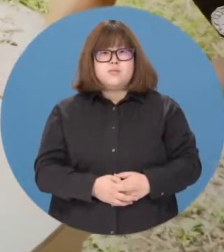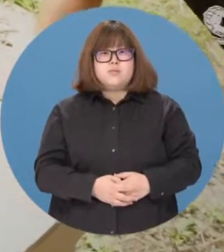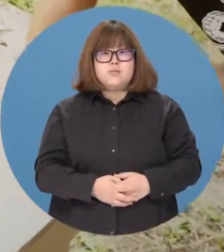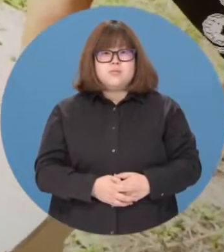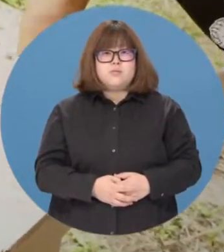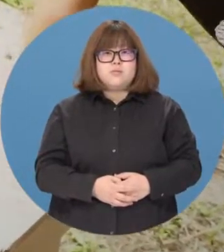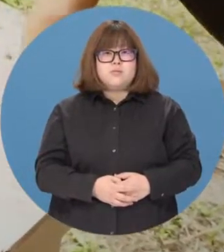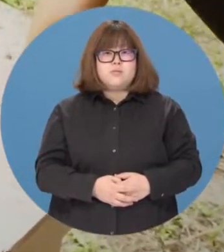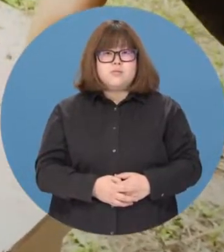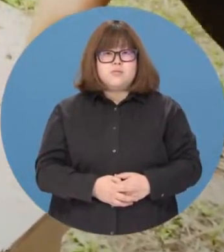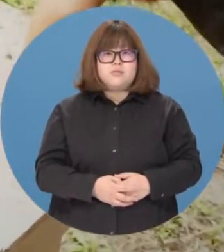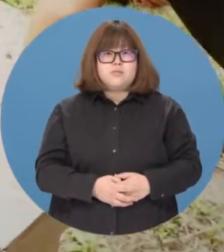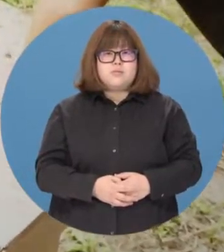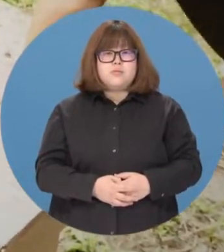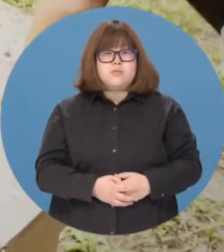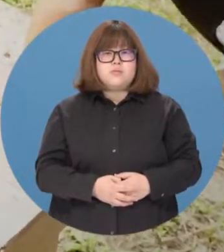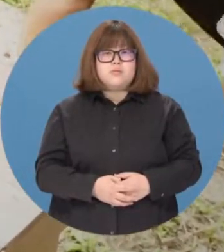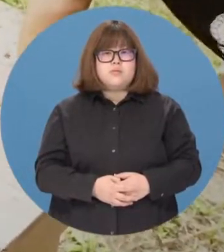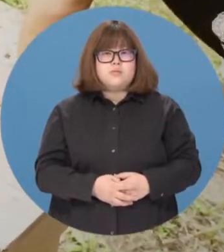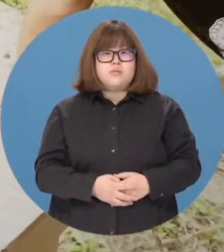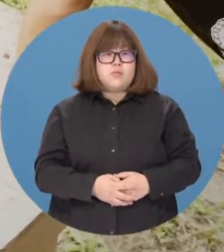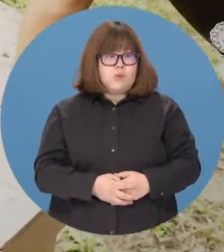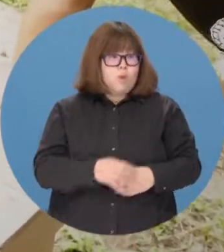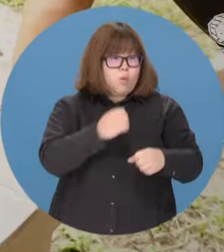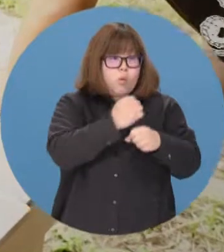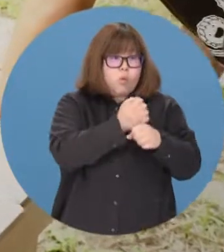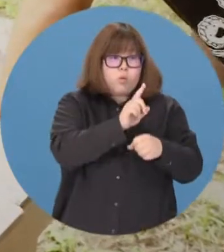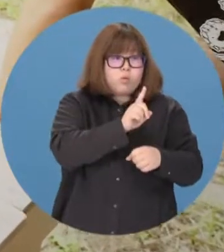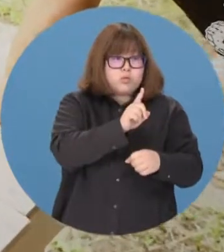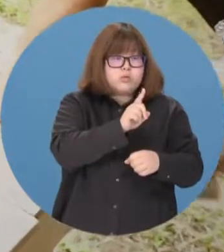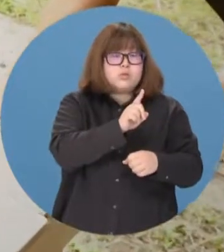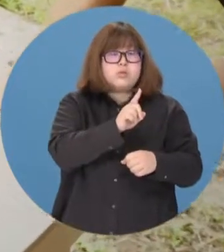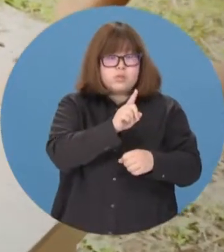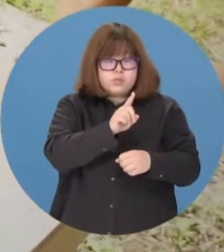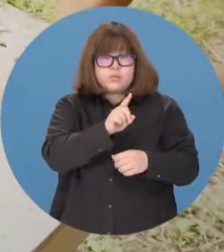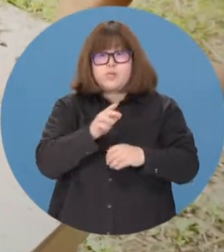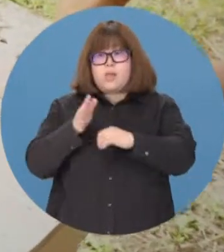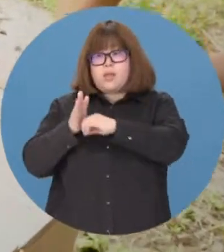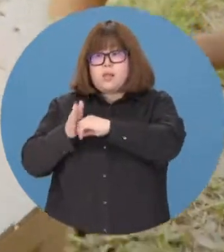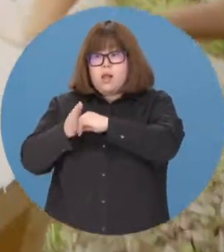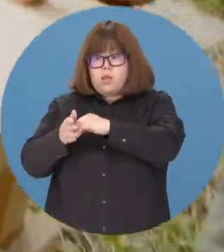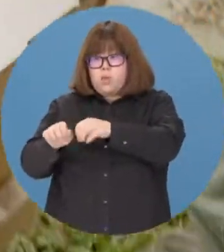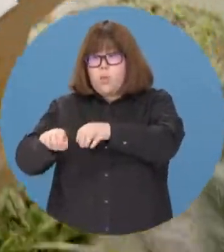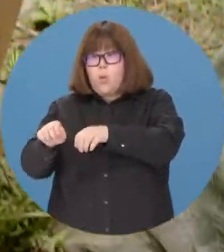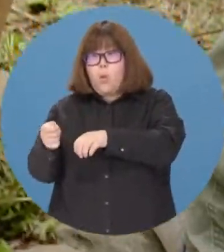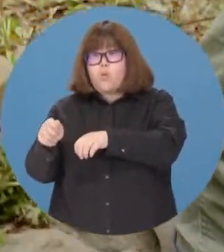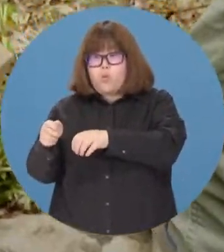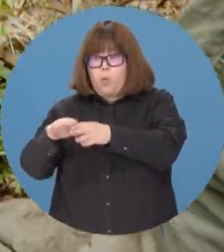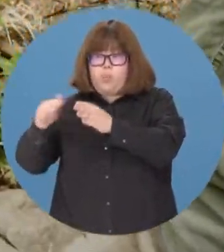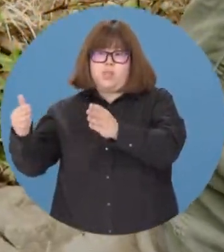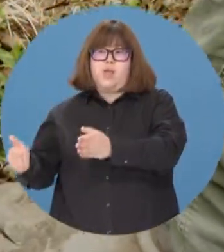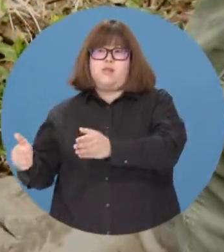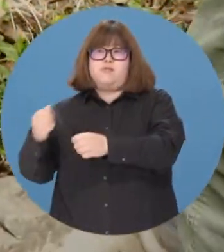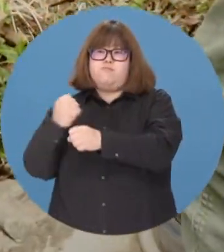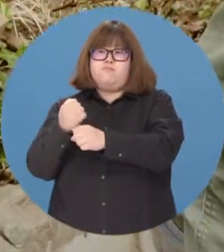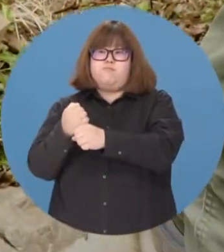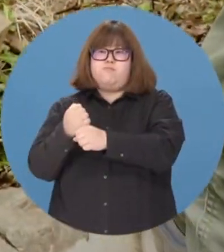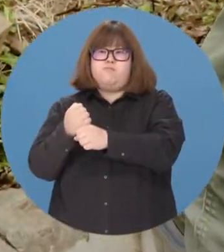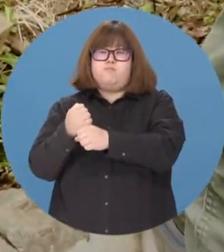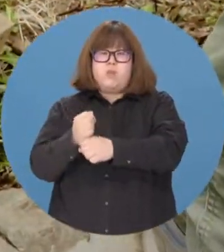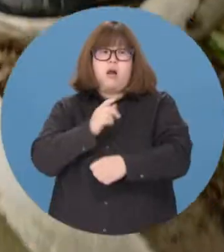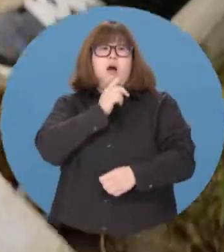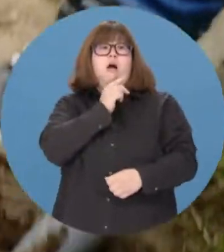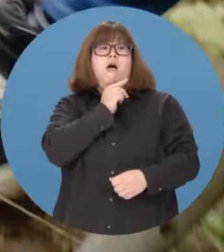すればいいのね。 そう、 これ何作ってるんですか。 コンロの台。 コンロの台。 あ、なるほ